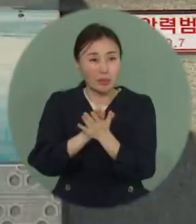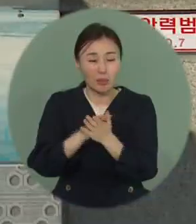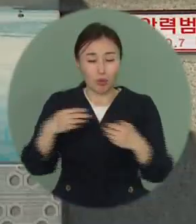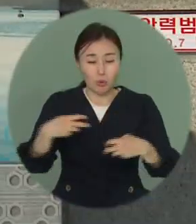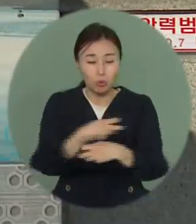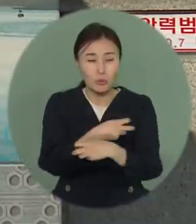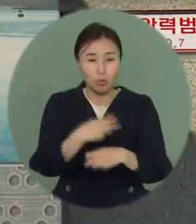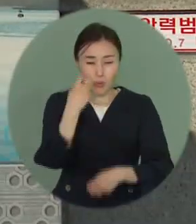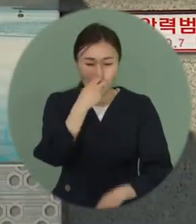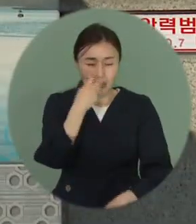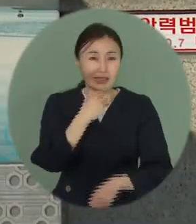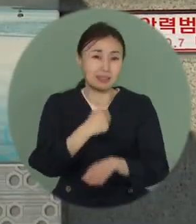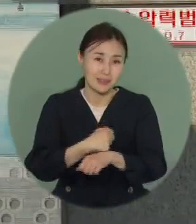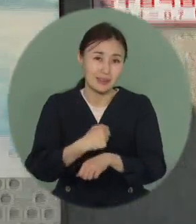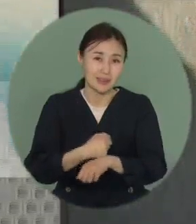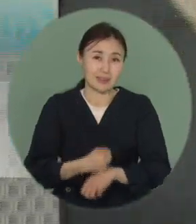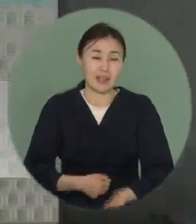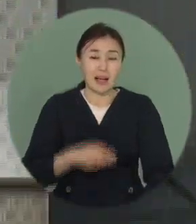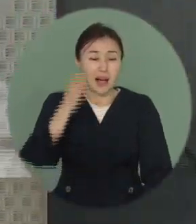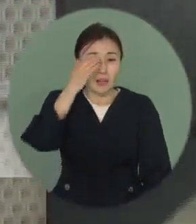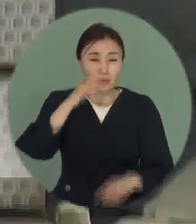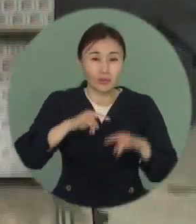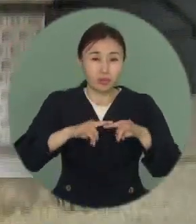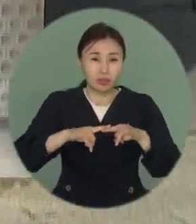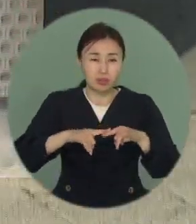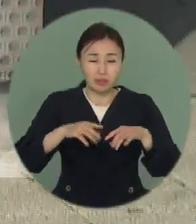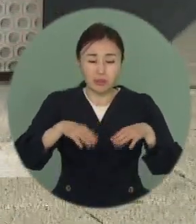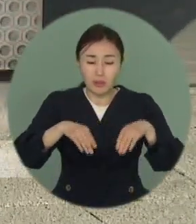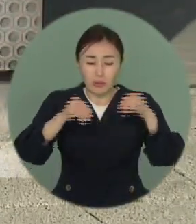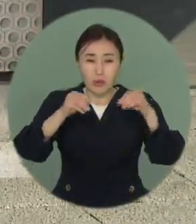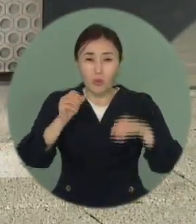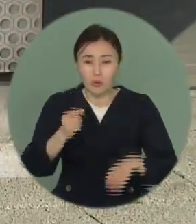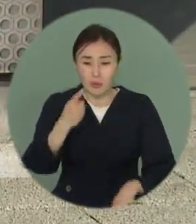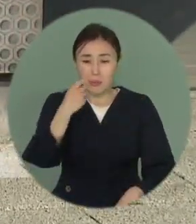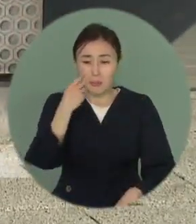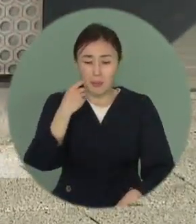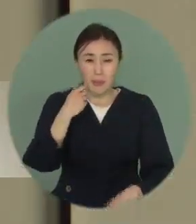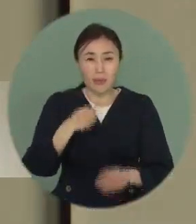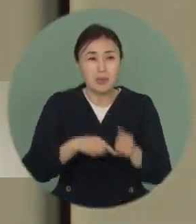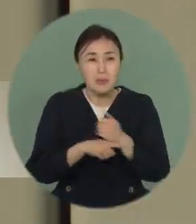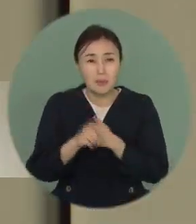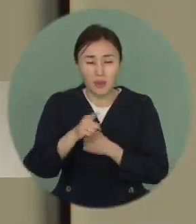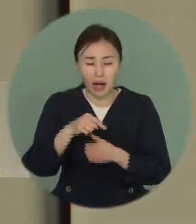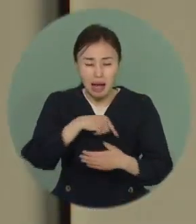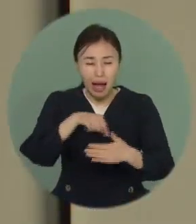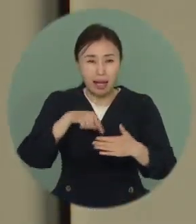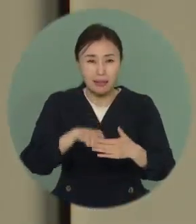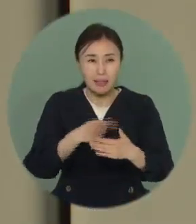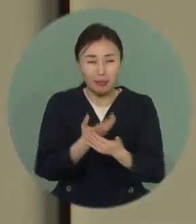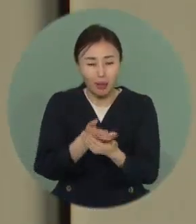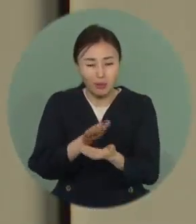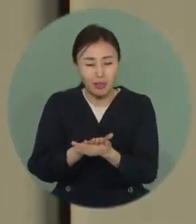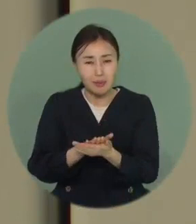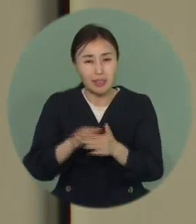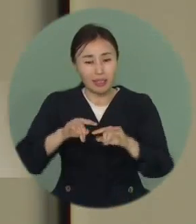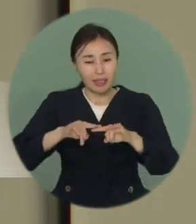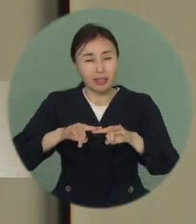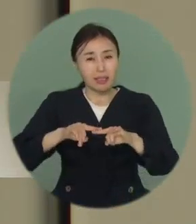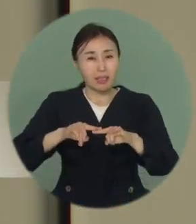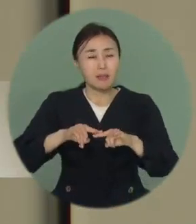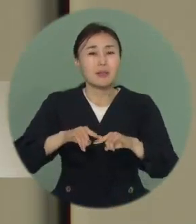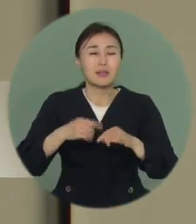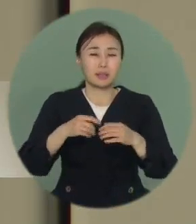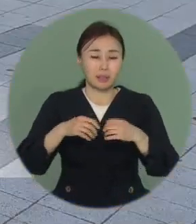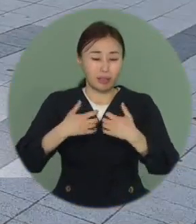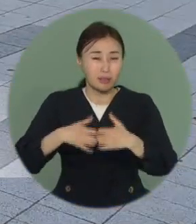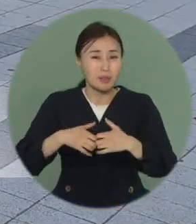통제에 나서기도 했습니다 한국 전력이 정전의 원인으로 밝힌 것은 상간의 변압기 고장 변압기 교체